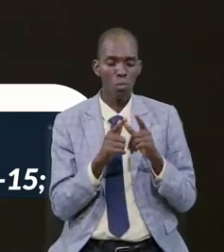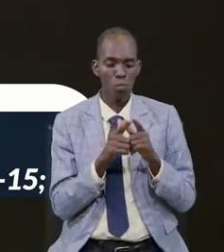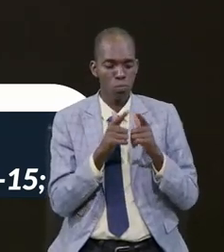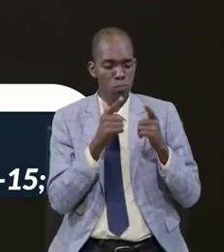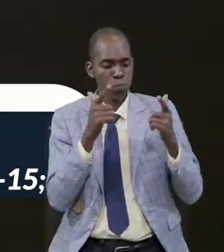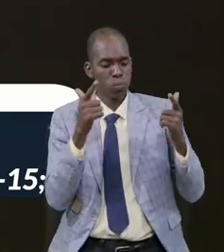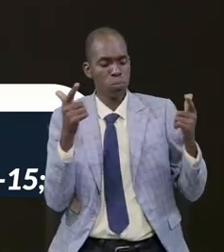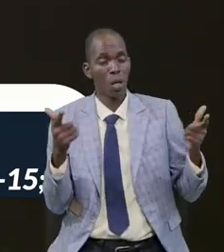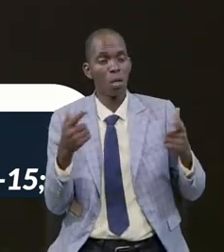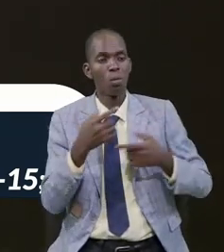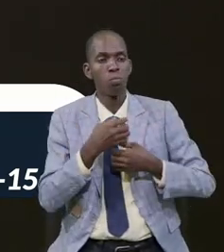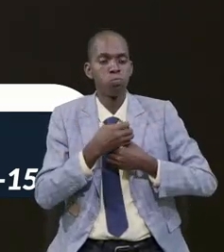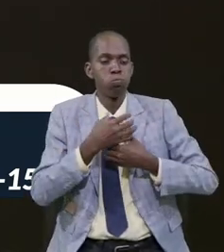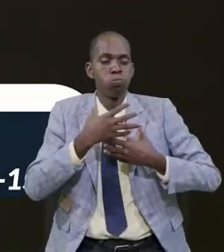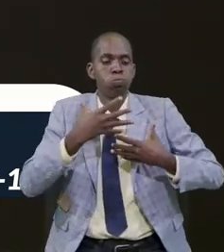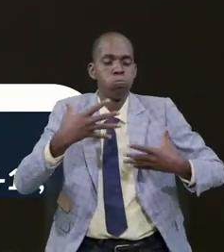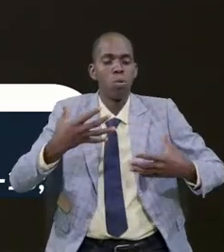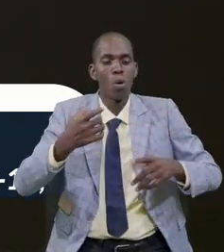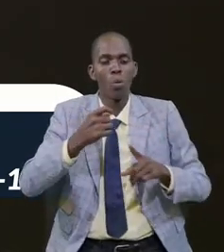de vanité,